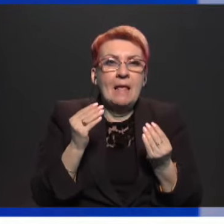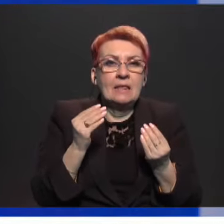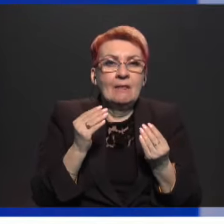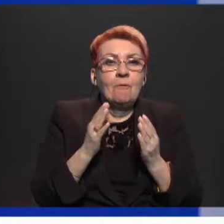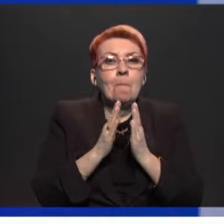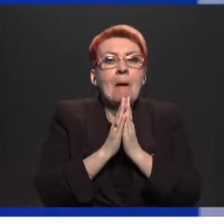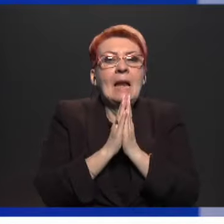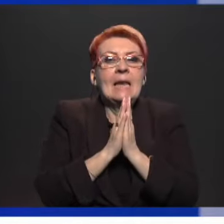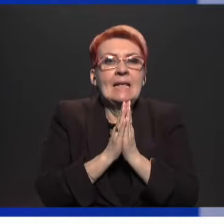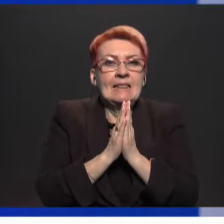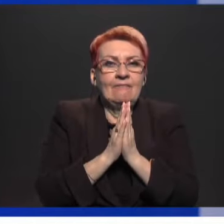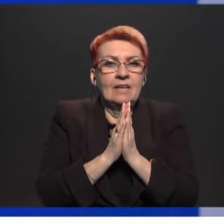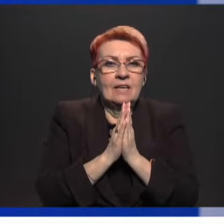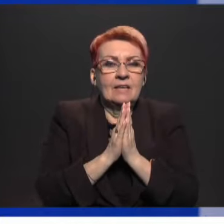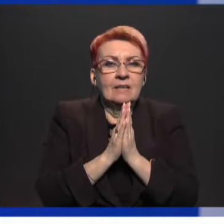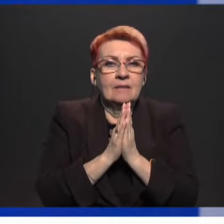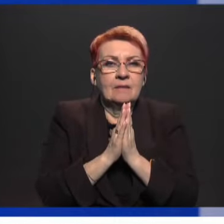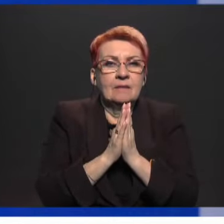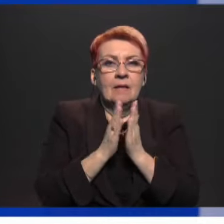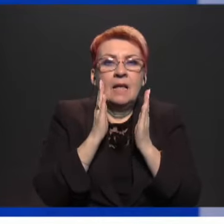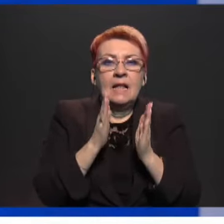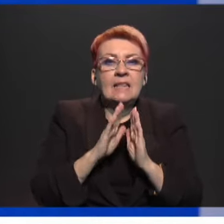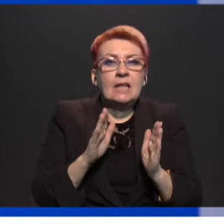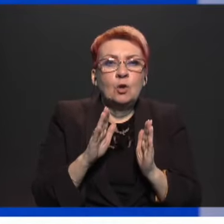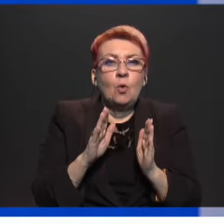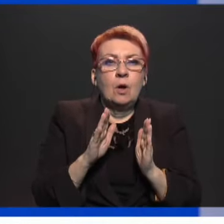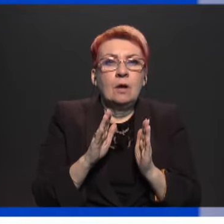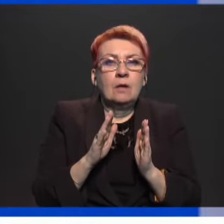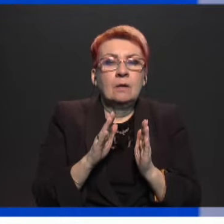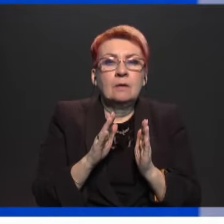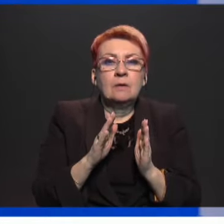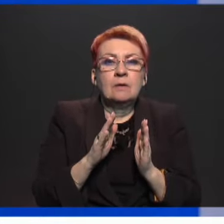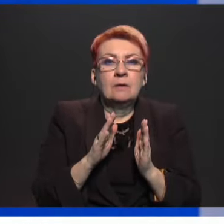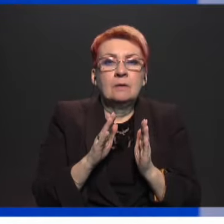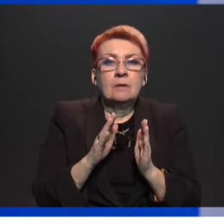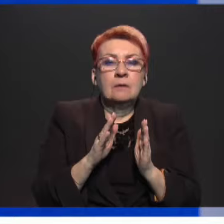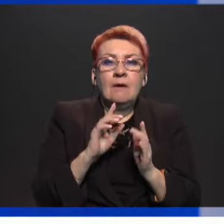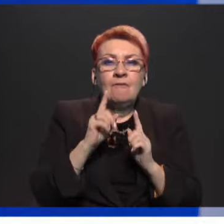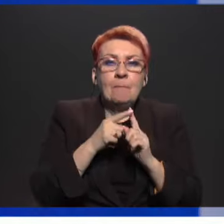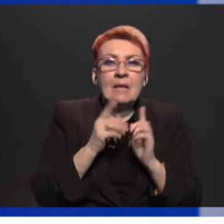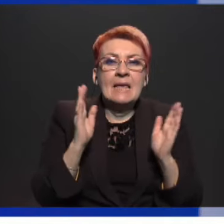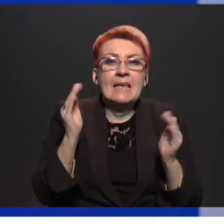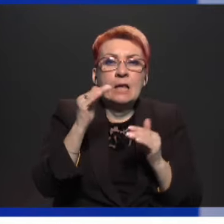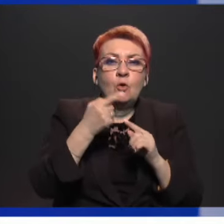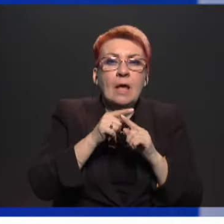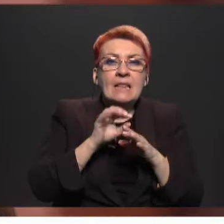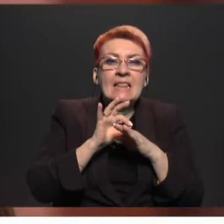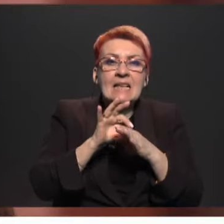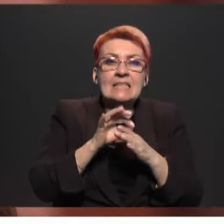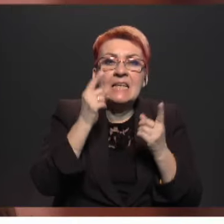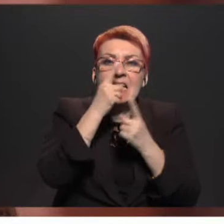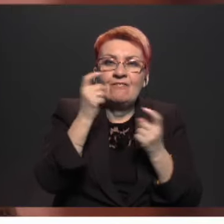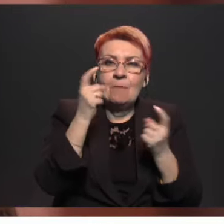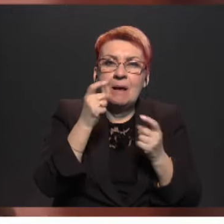молитвы. Даже не только, наверное, инструментом молитвы. Во-первых, икона – это носитель информации,